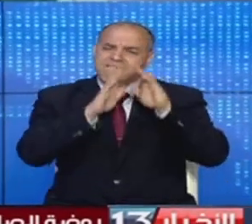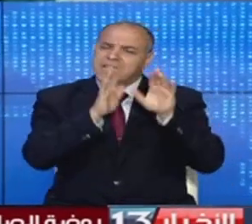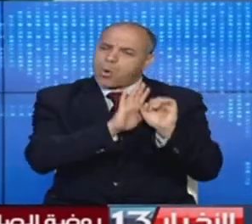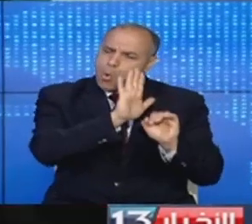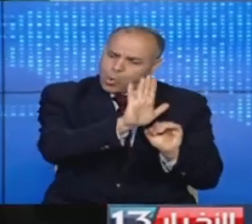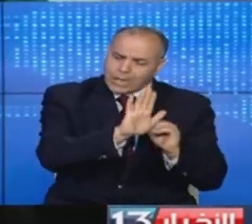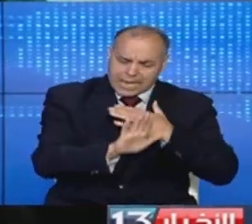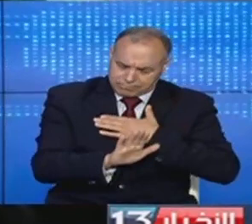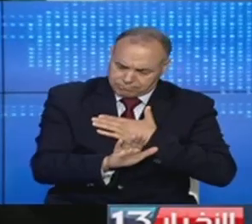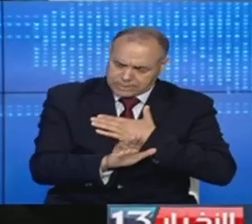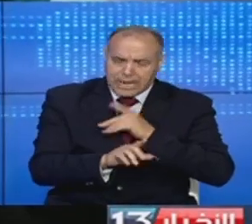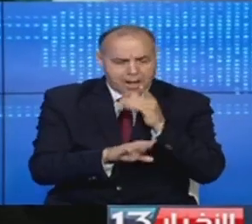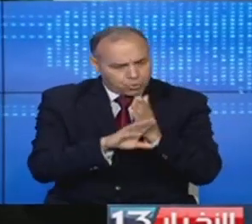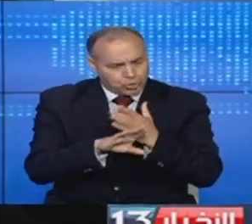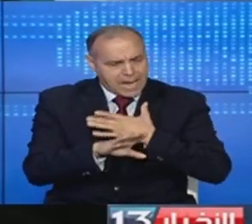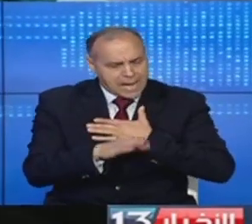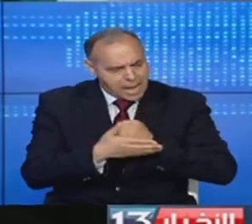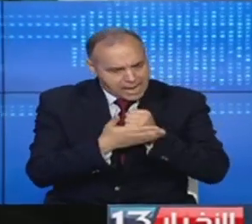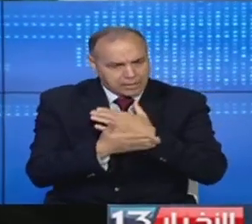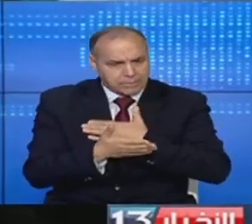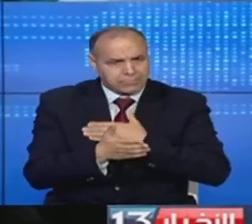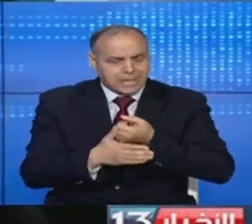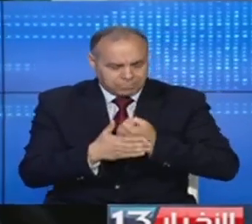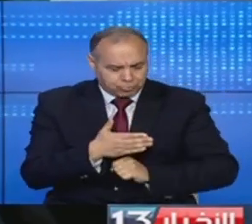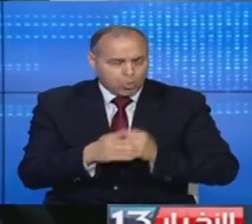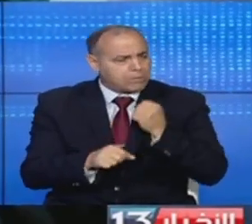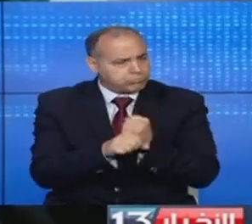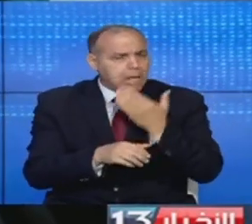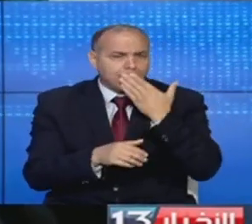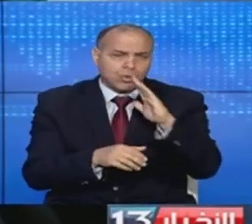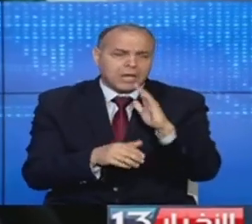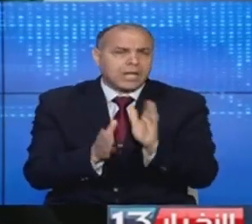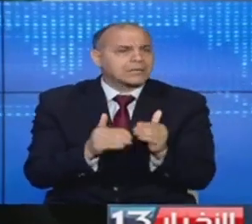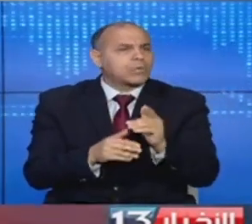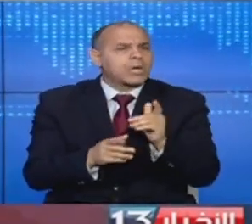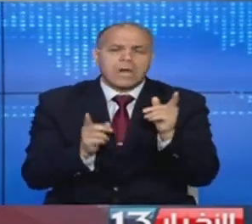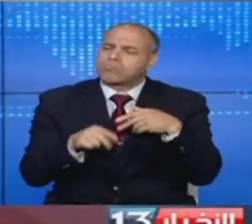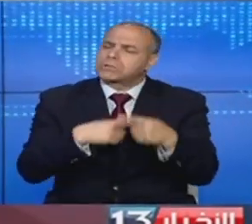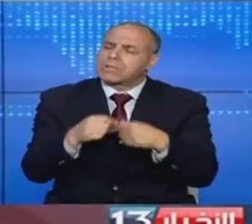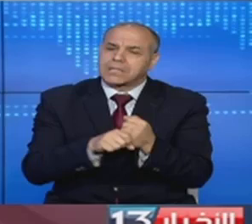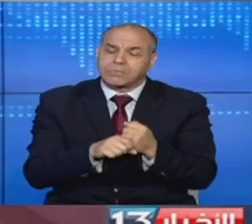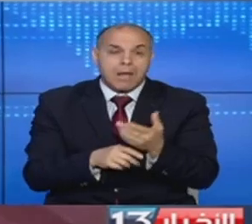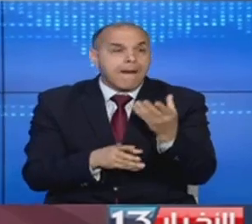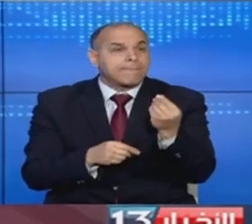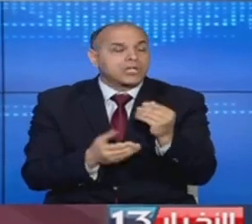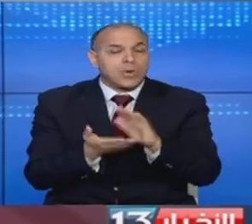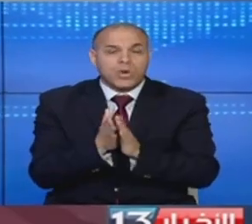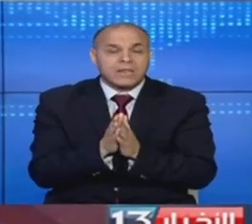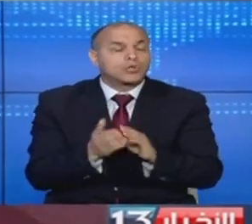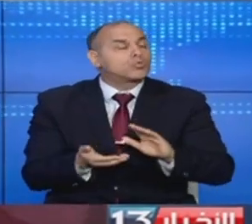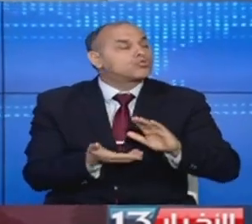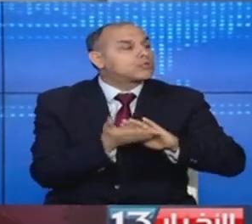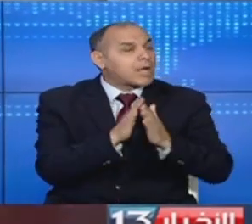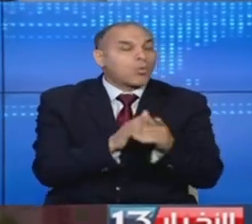بركه نحنا موجودين قسم التوليد ختاما تعملوا عديد والمنظمات والجمعيات